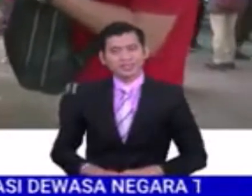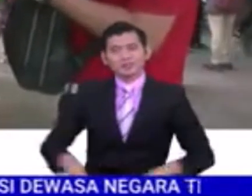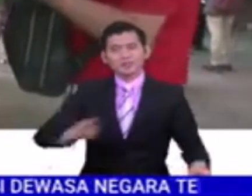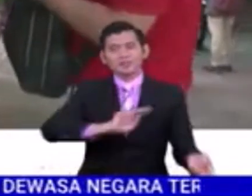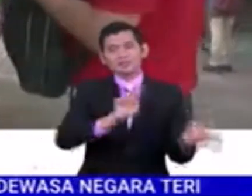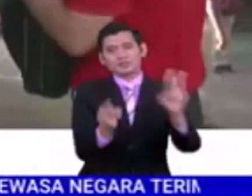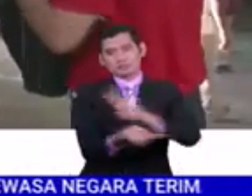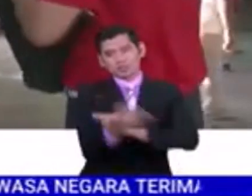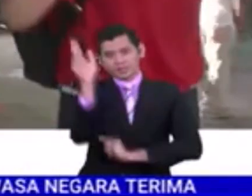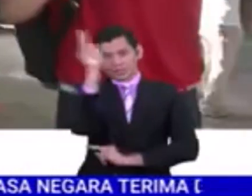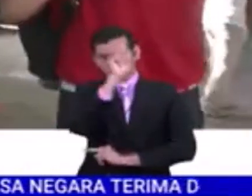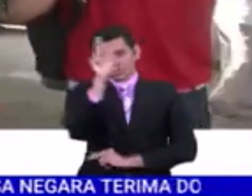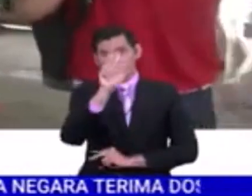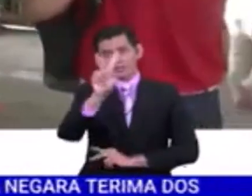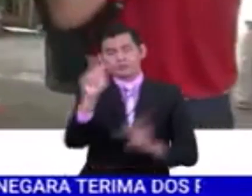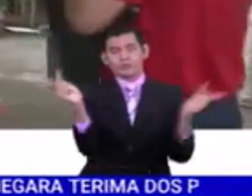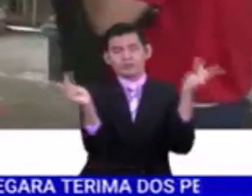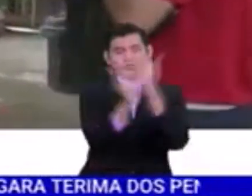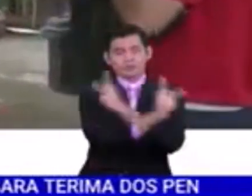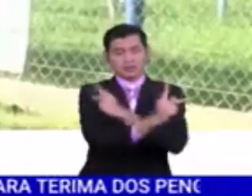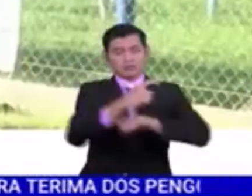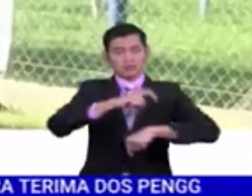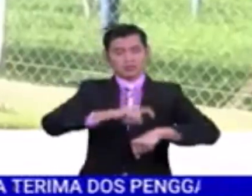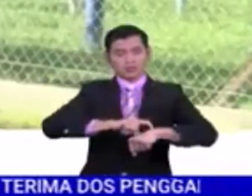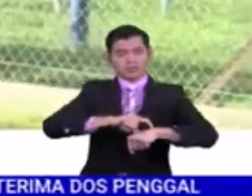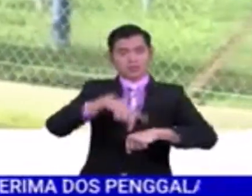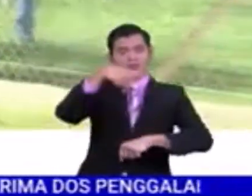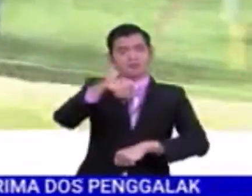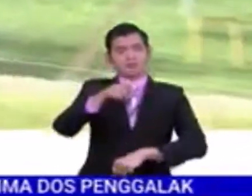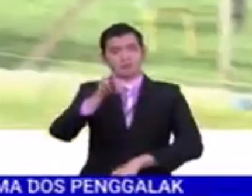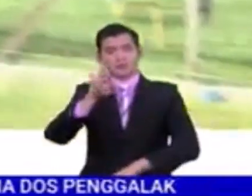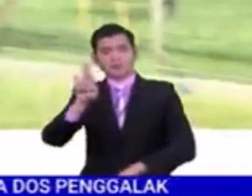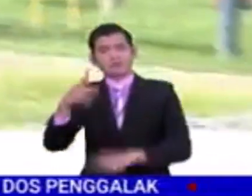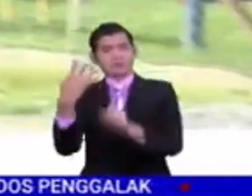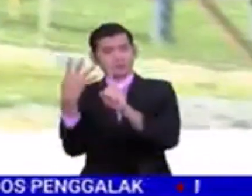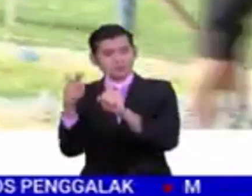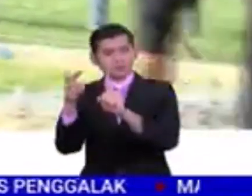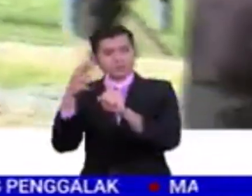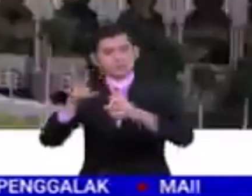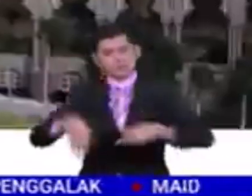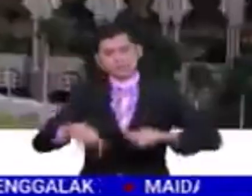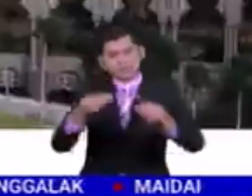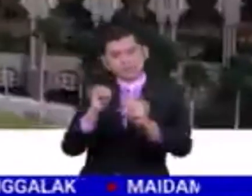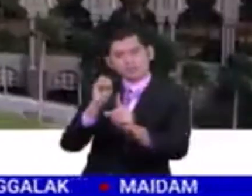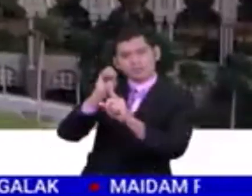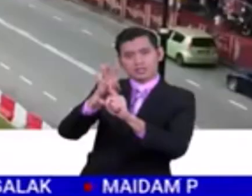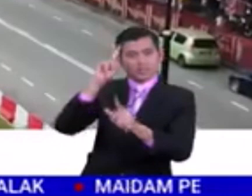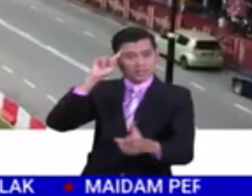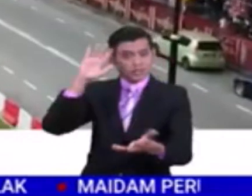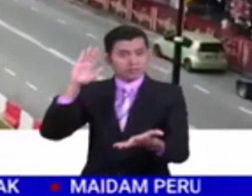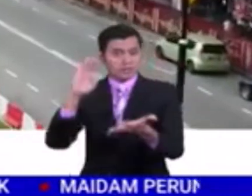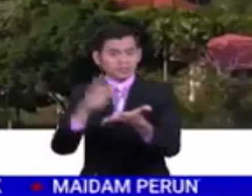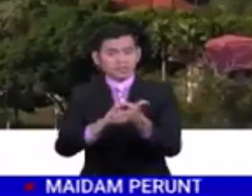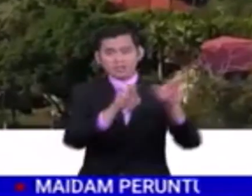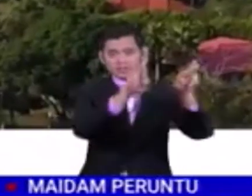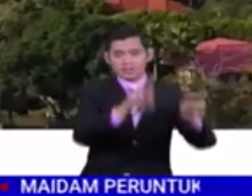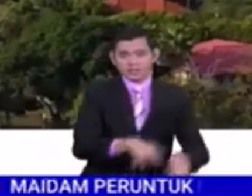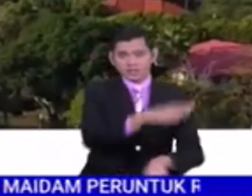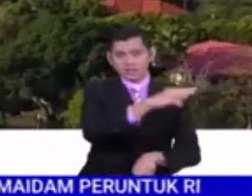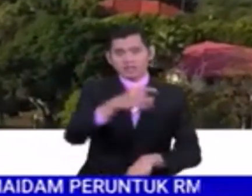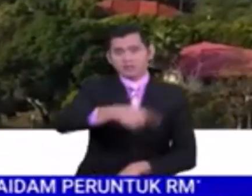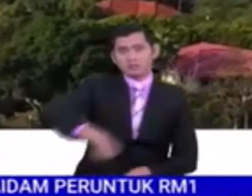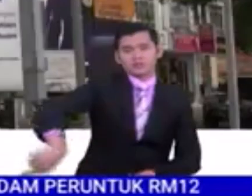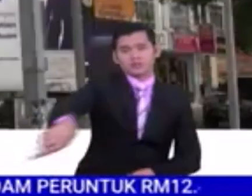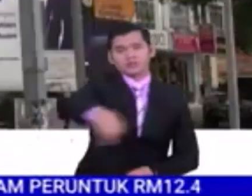Perubahan kerajaan sebanyak dua kali sejak pilihan raya umum ke-14 memberi kesan kepercayaan rakyat dan masyarakat